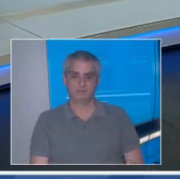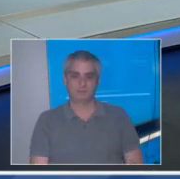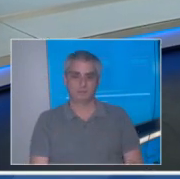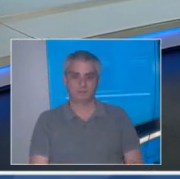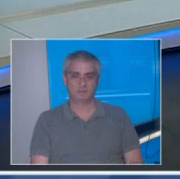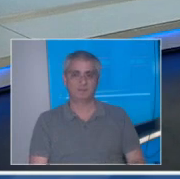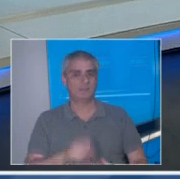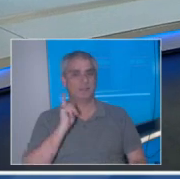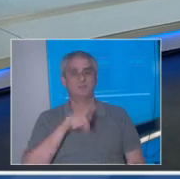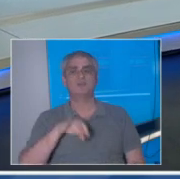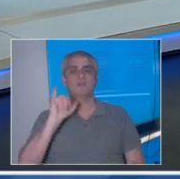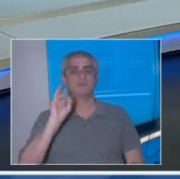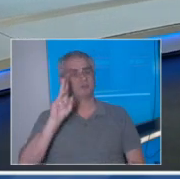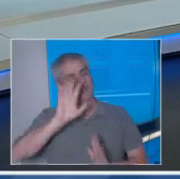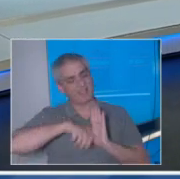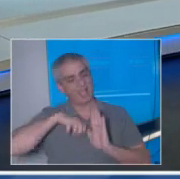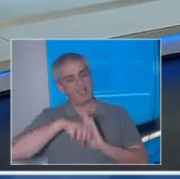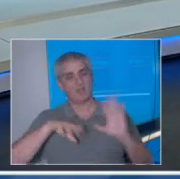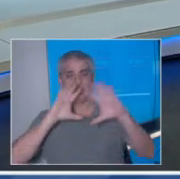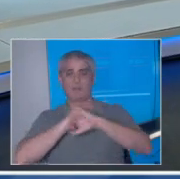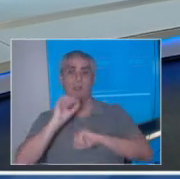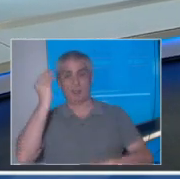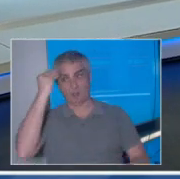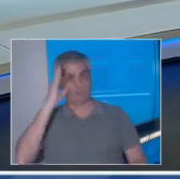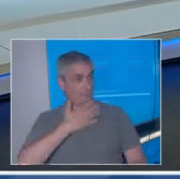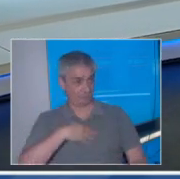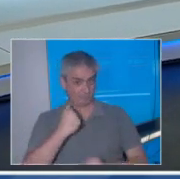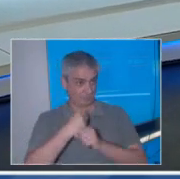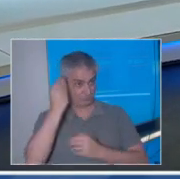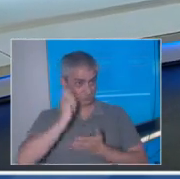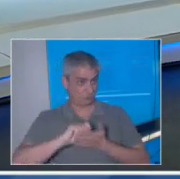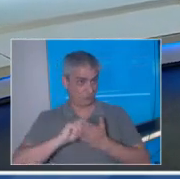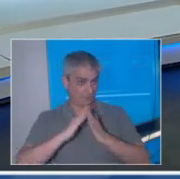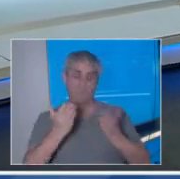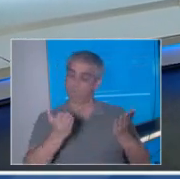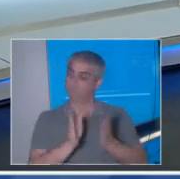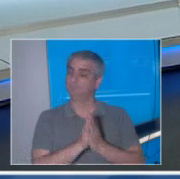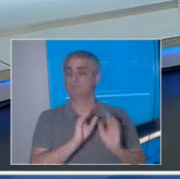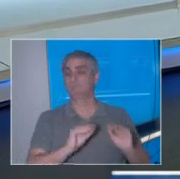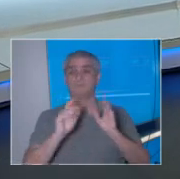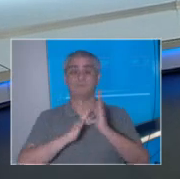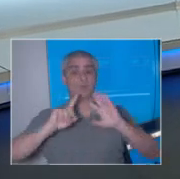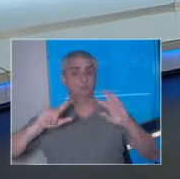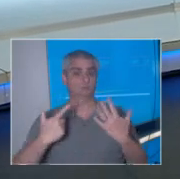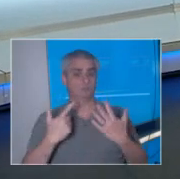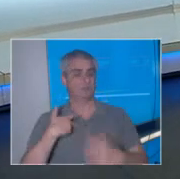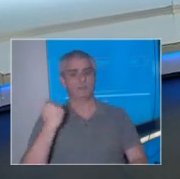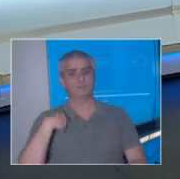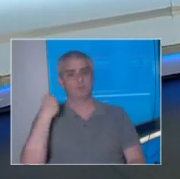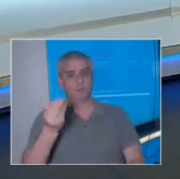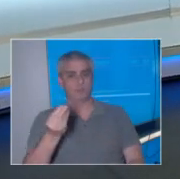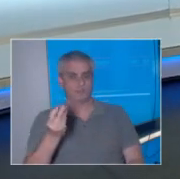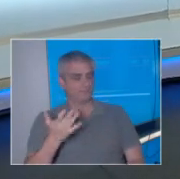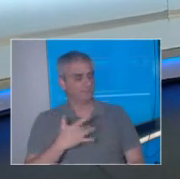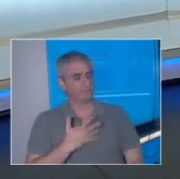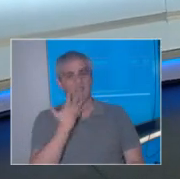יובל שטייניץ לחפירות בלילה. ככה לומדים, חבר'ה, אם אתם רוצים לעשות שיעורי בית. אם כן, נעבור למקום השביעי, אתם יודעים שאנחנו תמיד מקדישים פה פינה